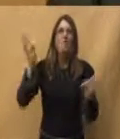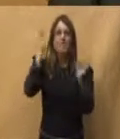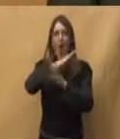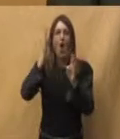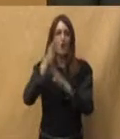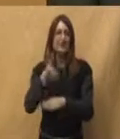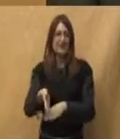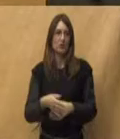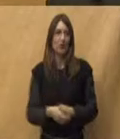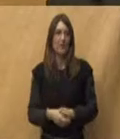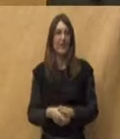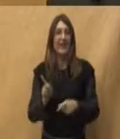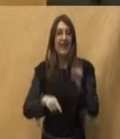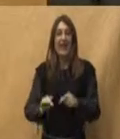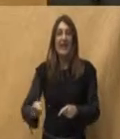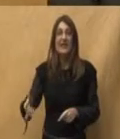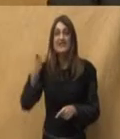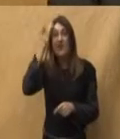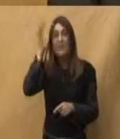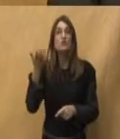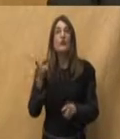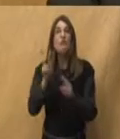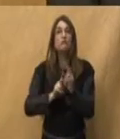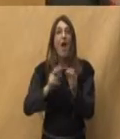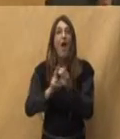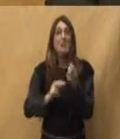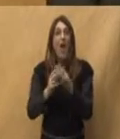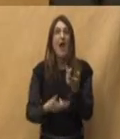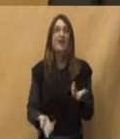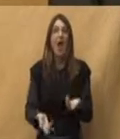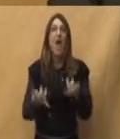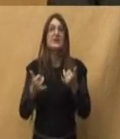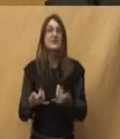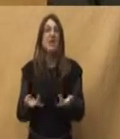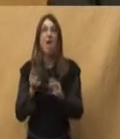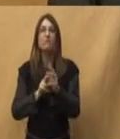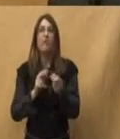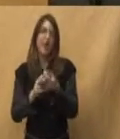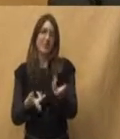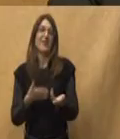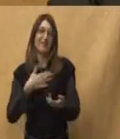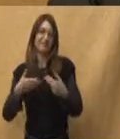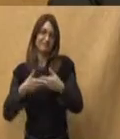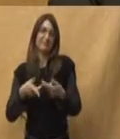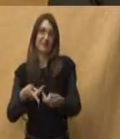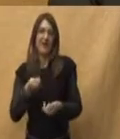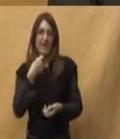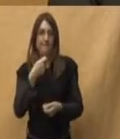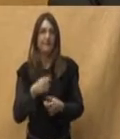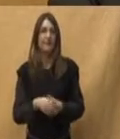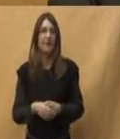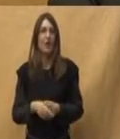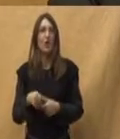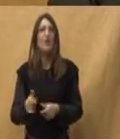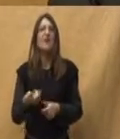tim. Evo, neka djeca nisu znali ni šta je banana, odrasli su zdravu tako djecu, je. Ali danas nam je banana ipak jedna preporučljiva namirnica. Zapravo,